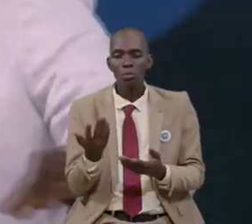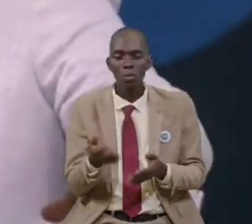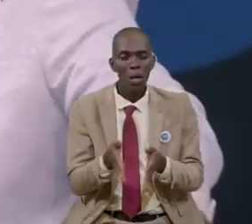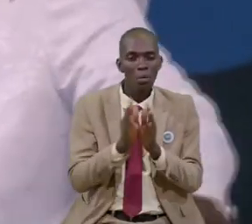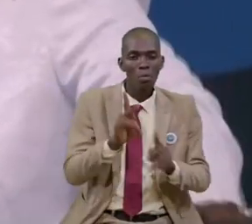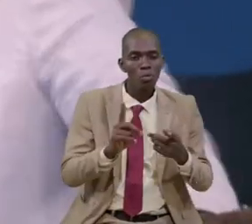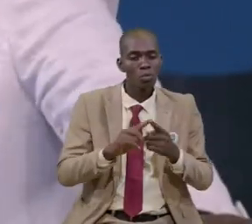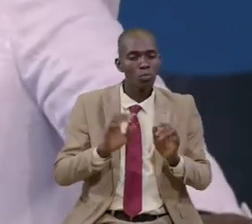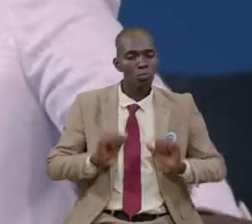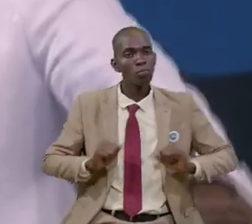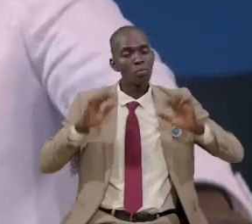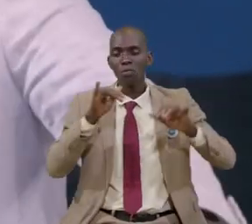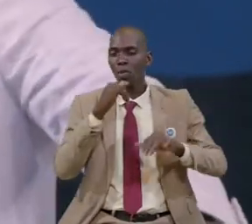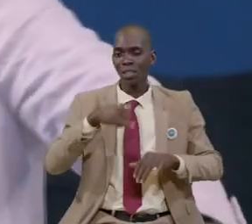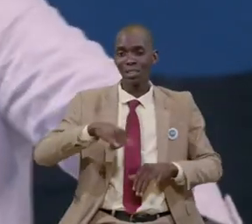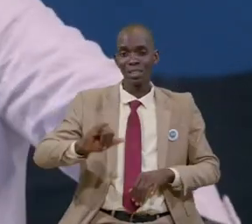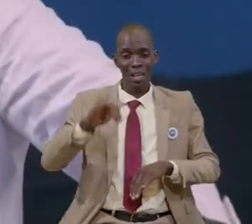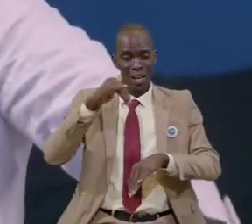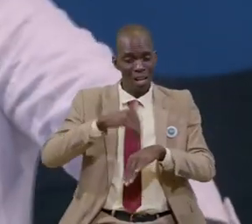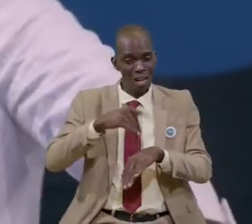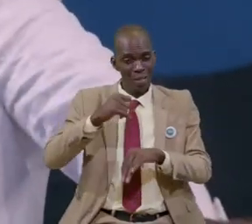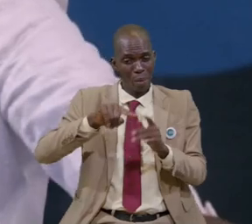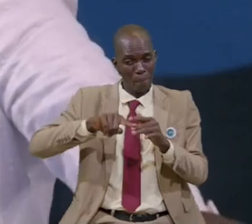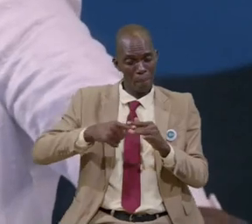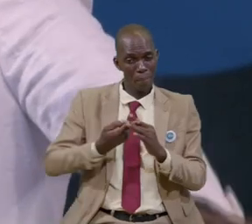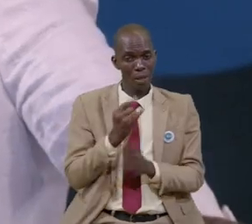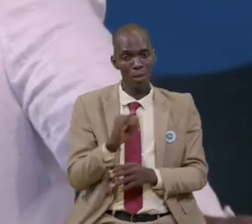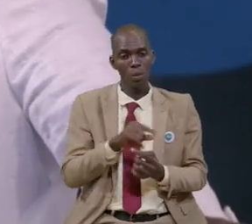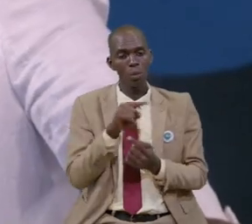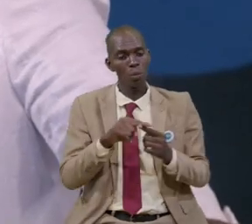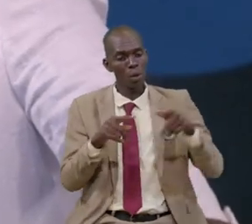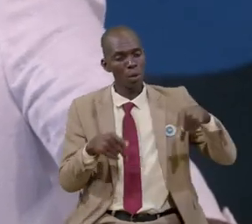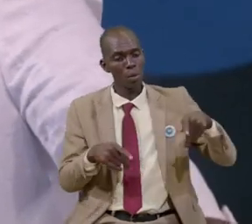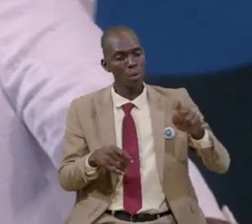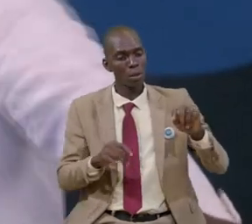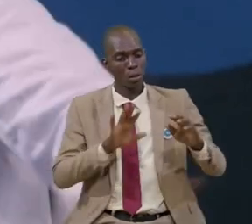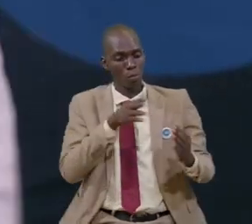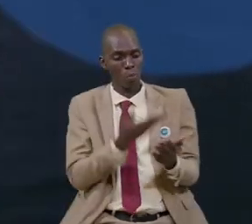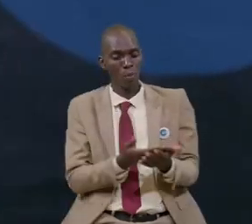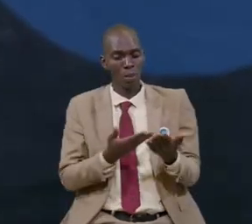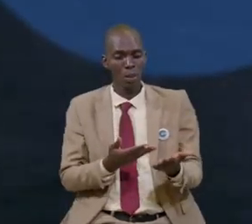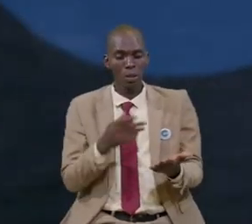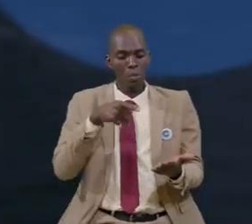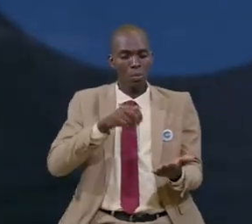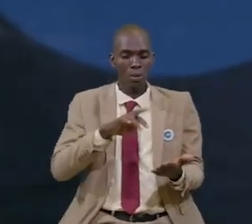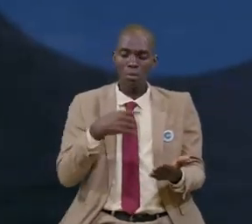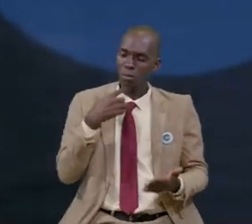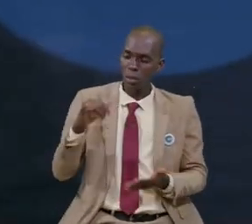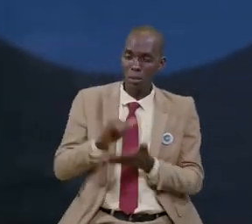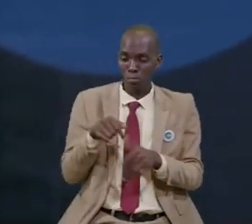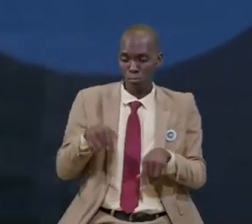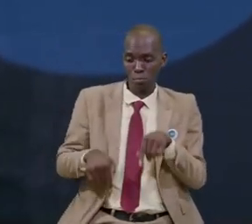salut, même au commencement, comme Pierre est arrivé là-bas, Pierre a dit à l'homme, regarde-nous. Et